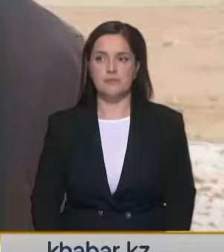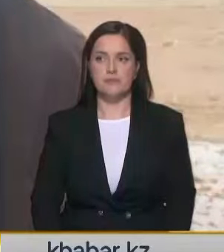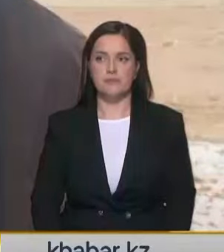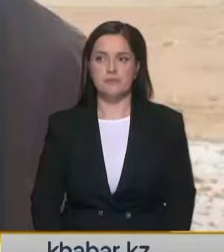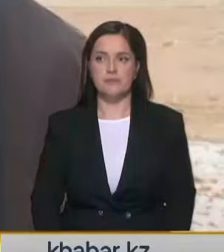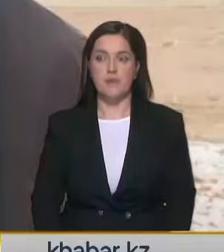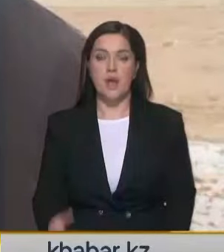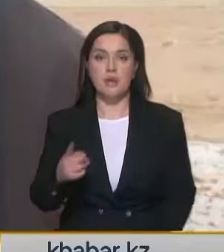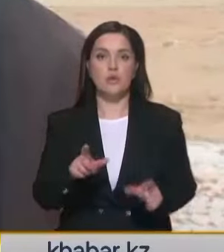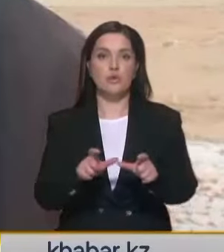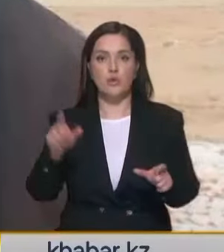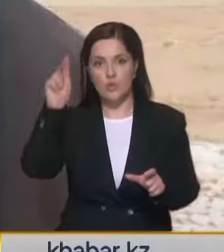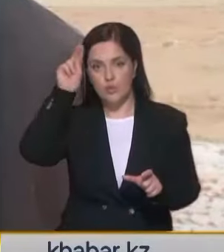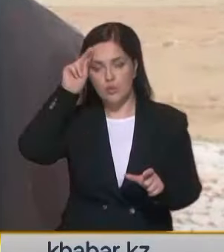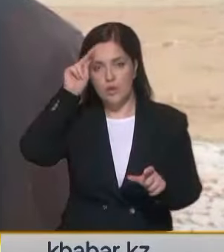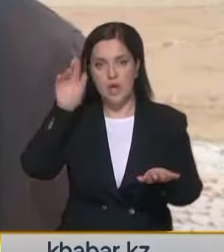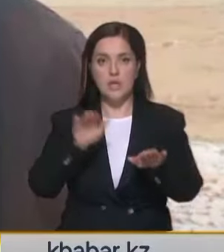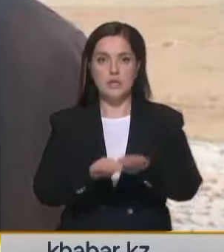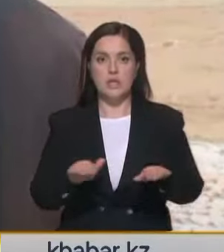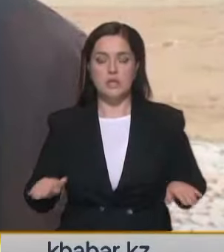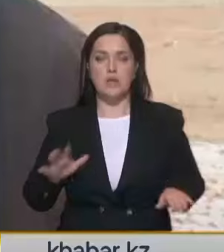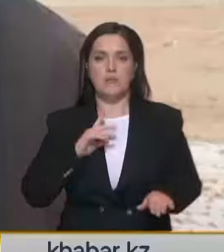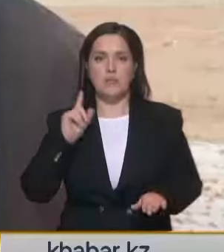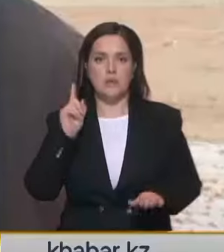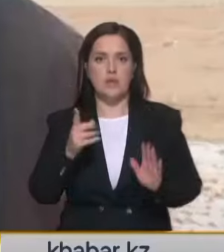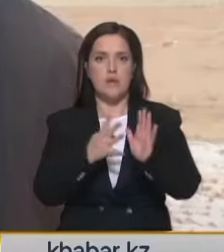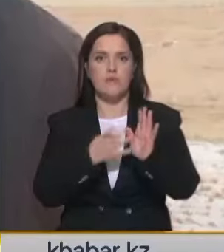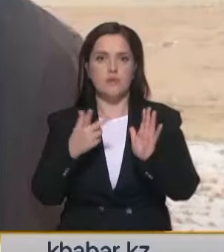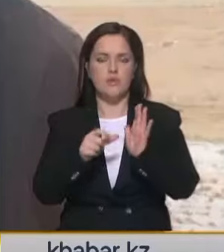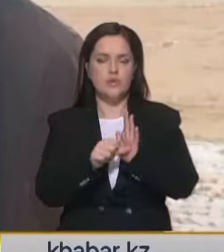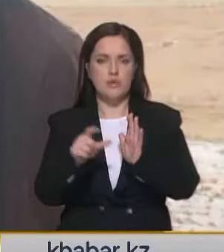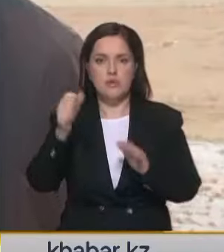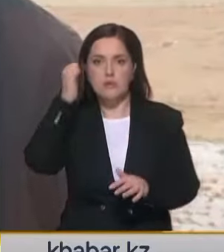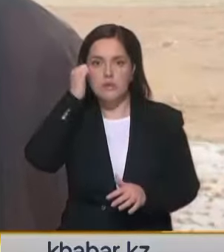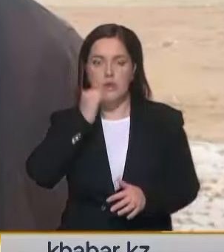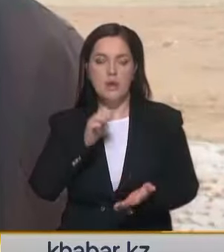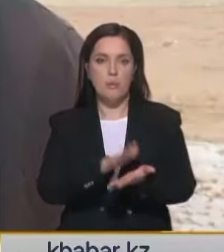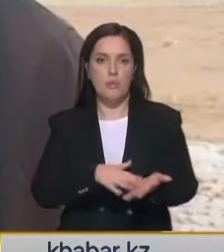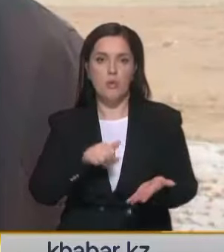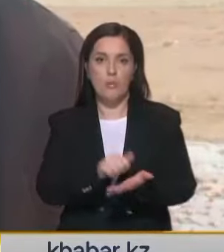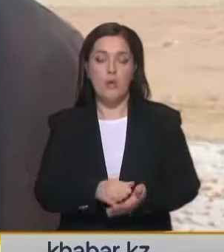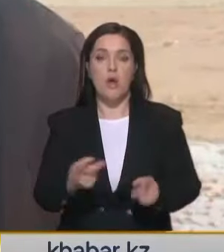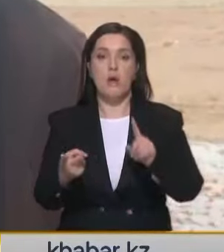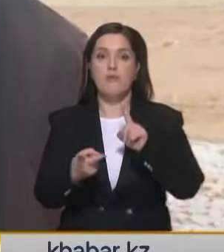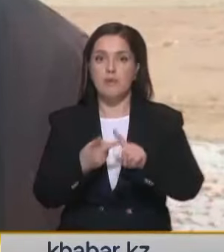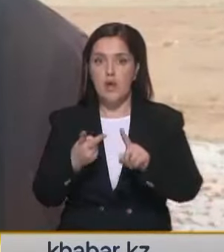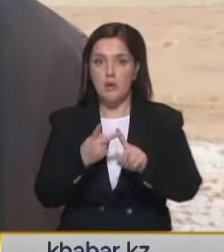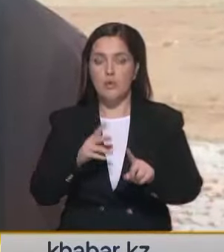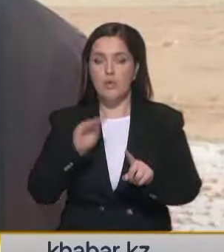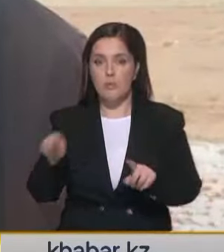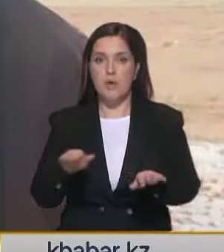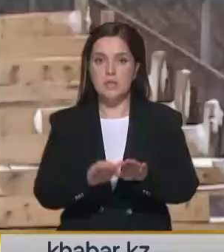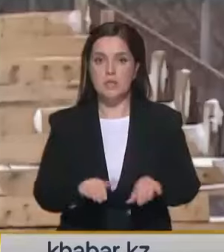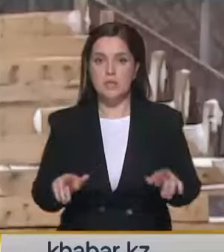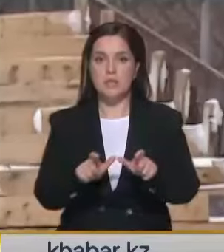Одна из школ, где учатся дети, построена в 1936 году и находится в аварийном состоянии. Вторую разместили в здании детского сада